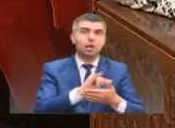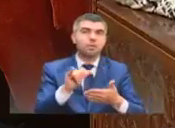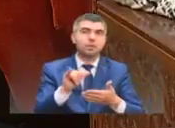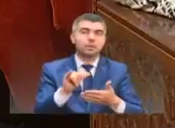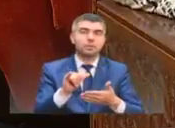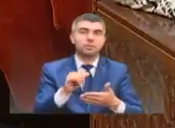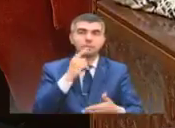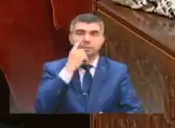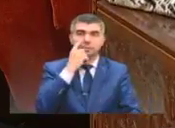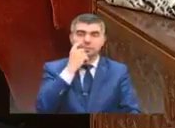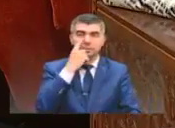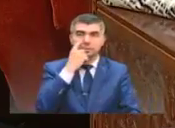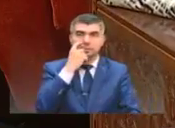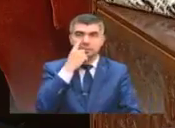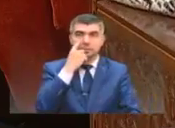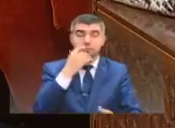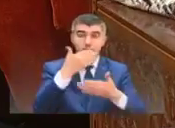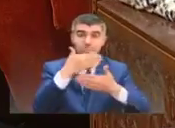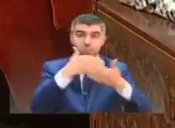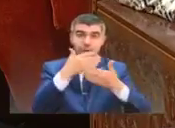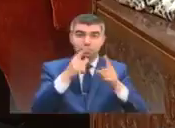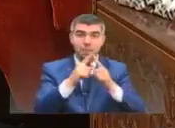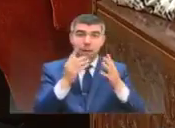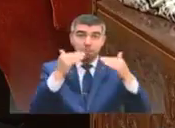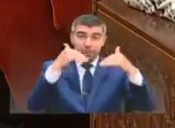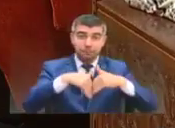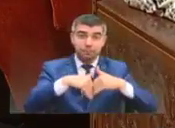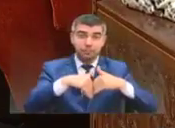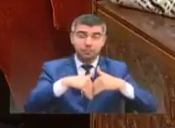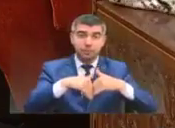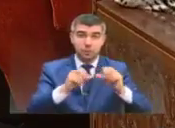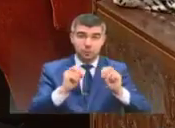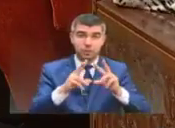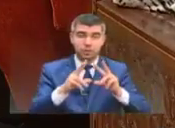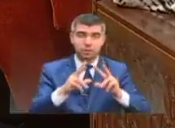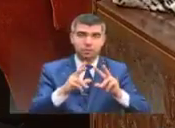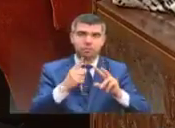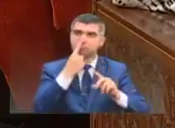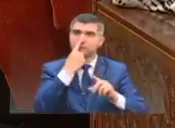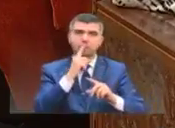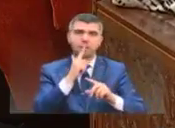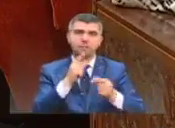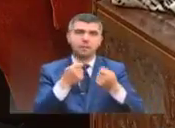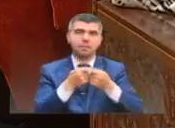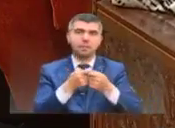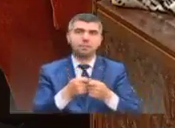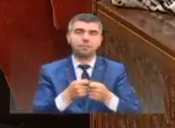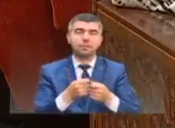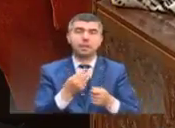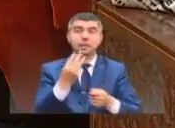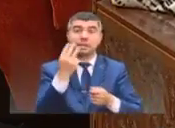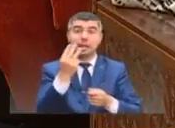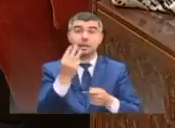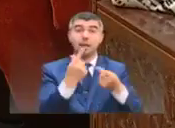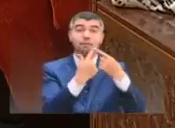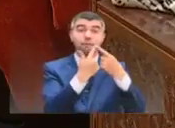ويتهدم من بعد. ايوا خصكم خصنا نكونوا جميع متفقين على واحد المساله. طلع لكم ثلاثه الاقتراحات، حتى شي وحده ما عجبتكم